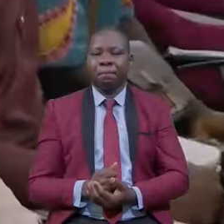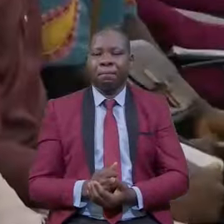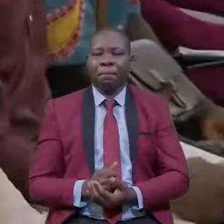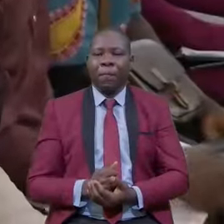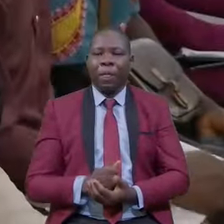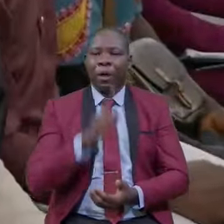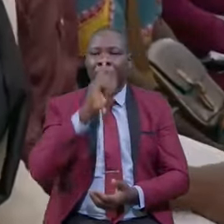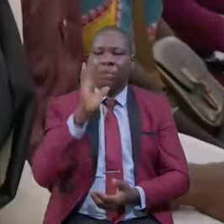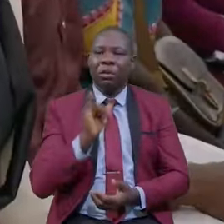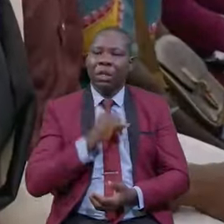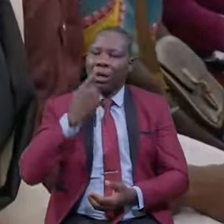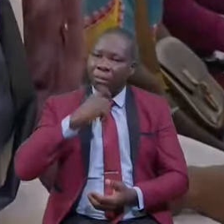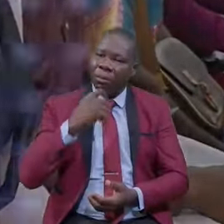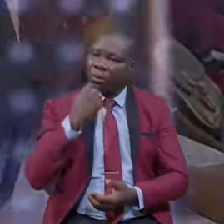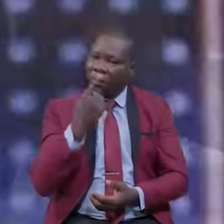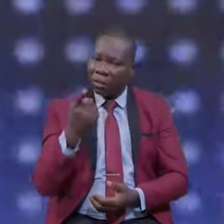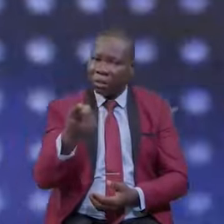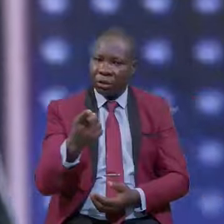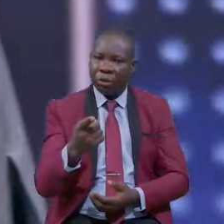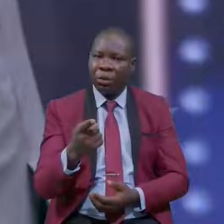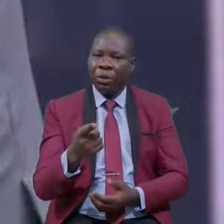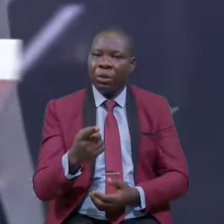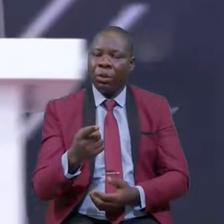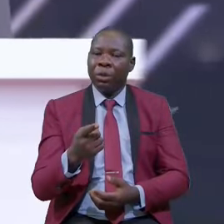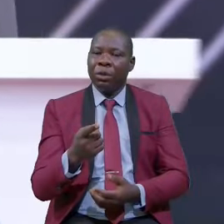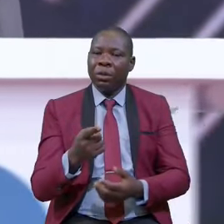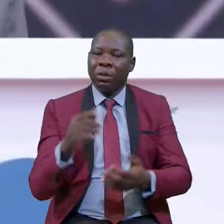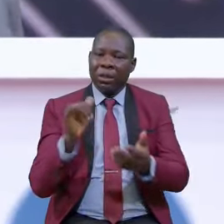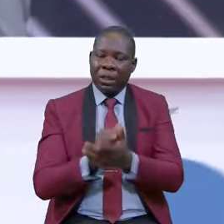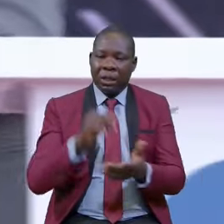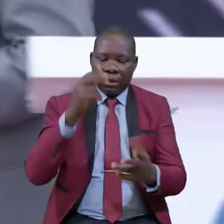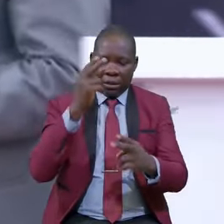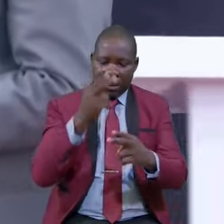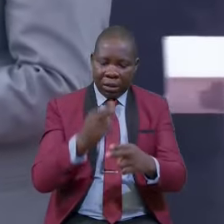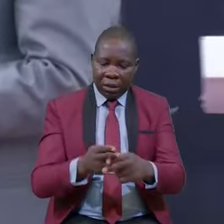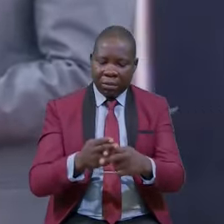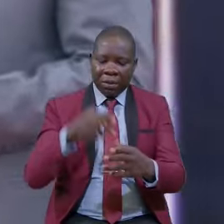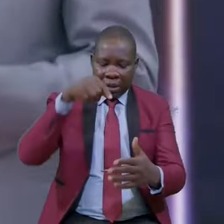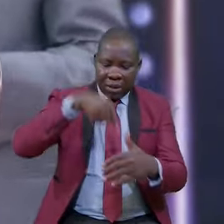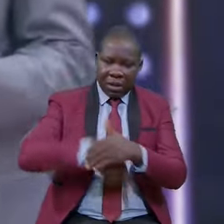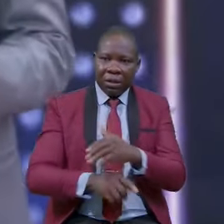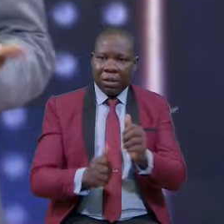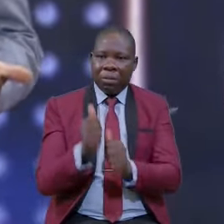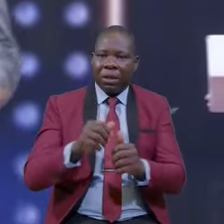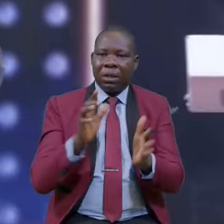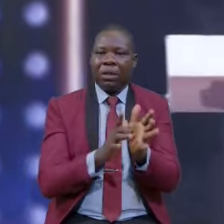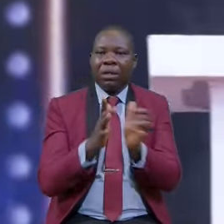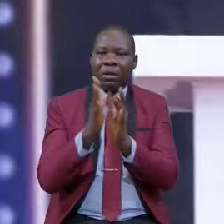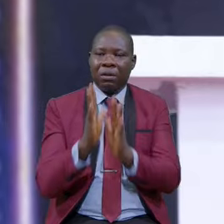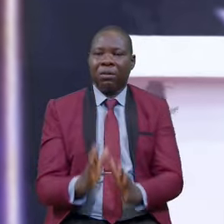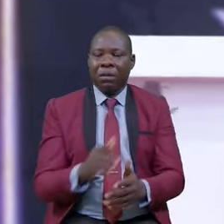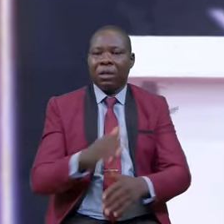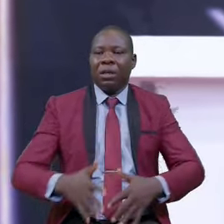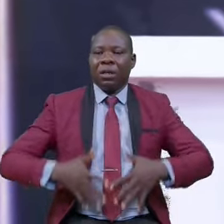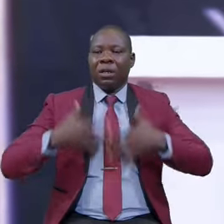Actually, I must tell en réalité, you je dois vous dire, vous savez, ce nom, c'est la vie chrétienne profonde. When did he bring it